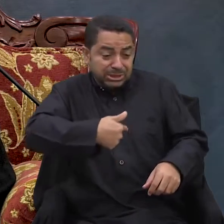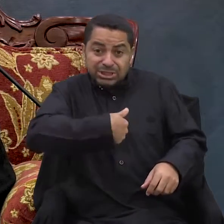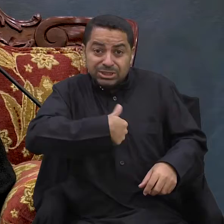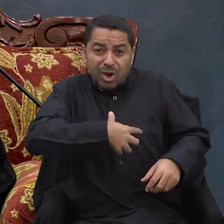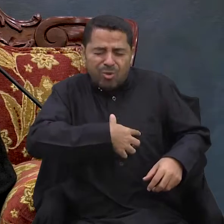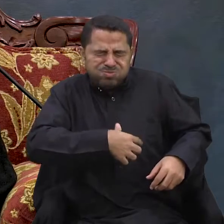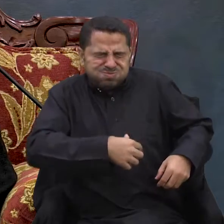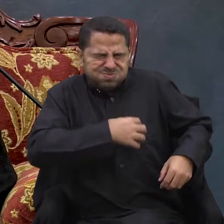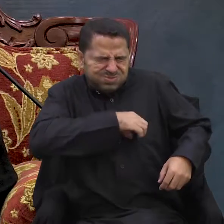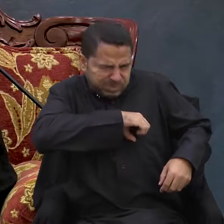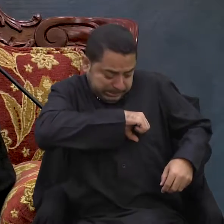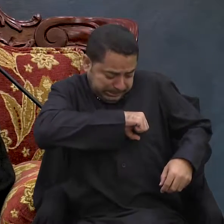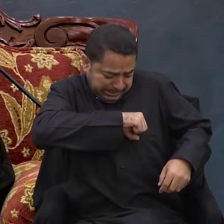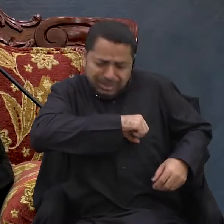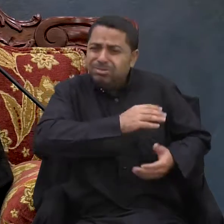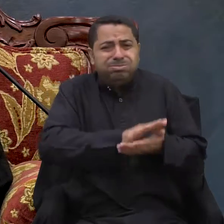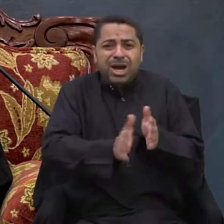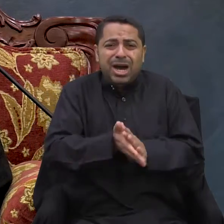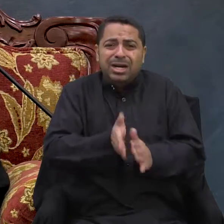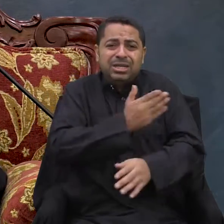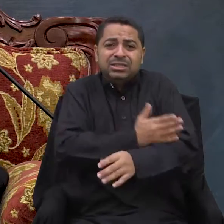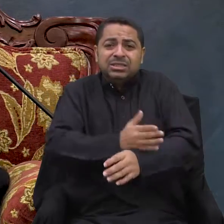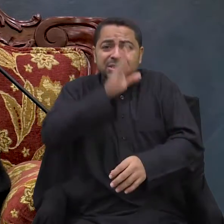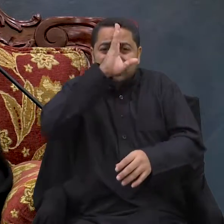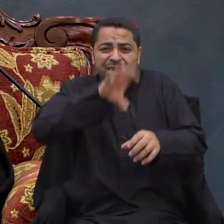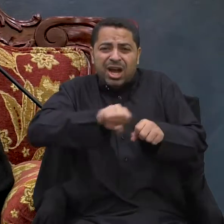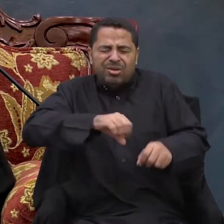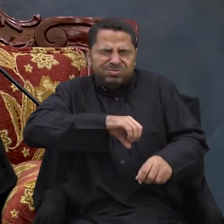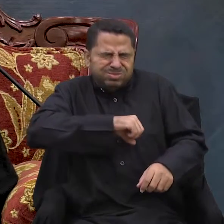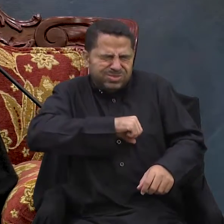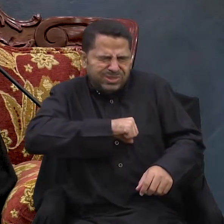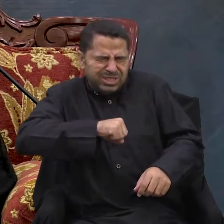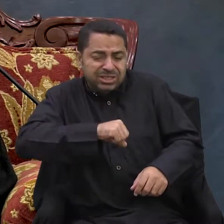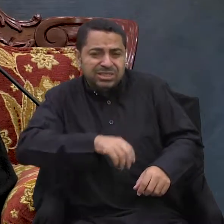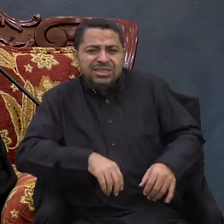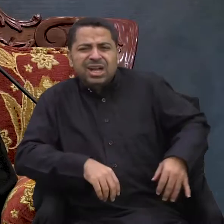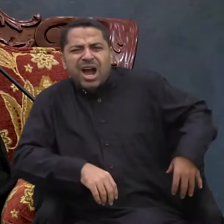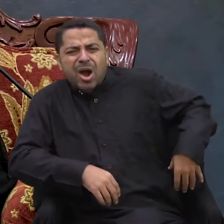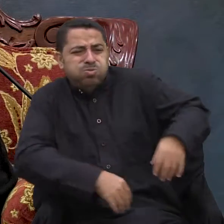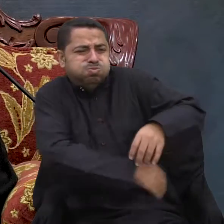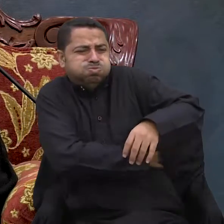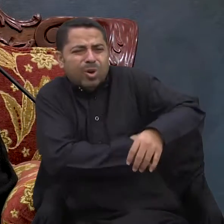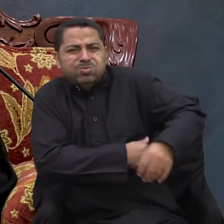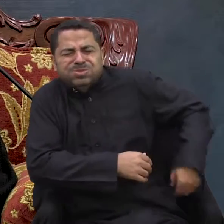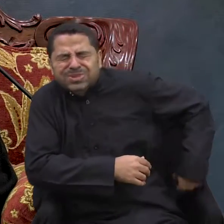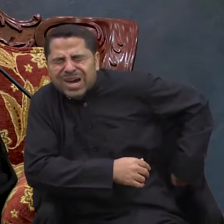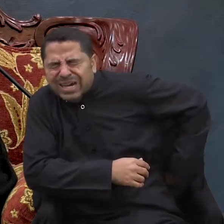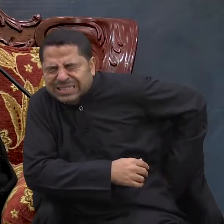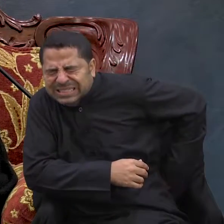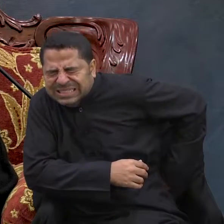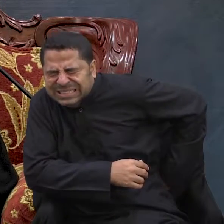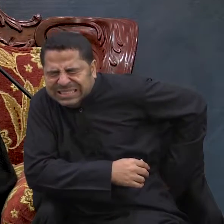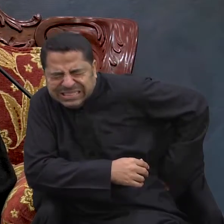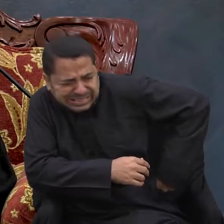يخرجه من أمامه لكنه تنشب فأخرجه من